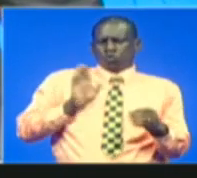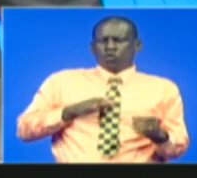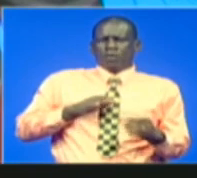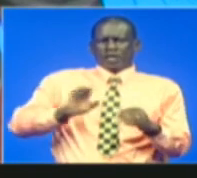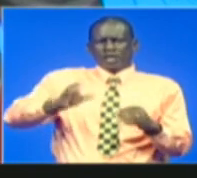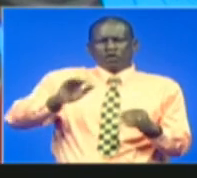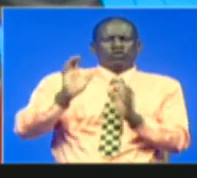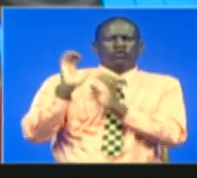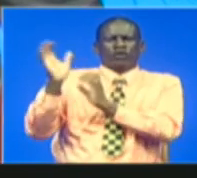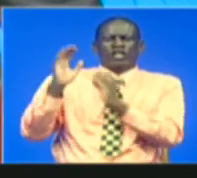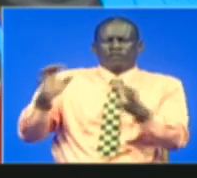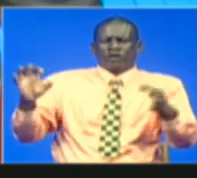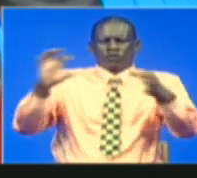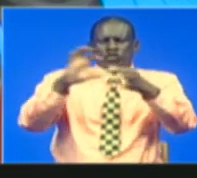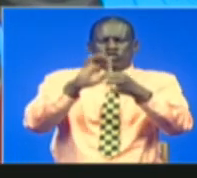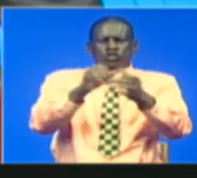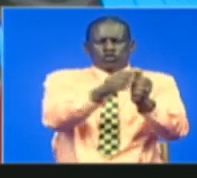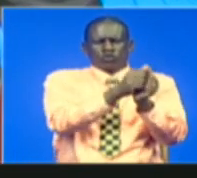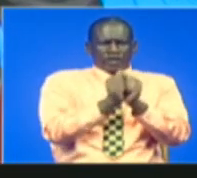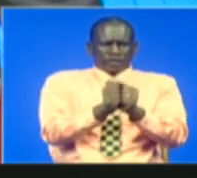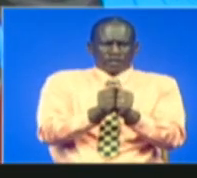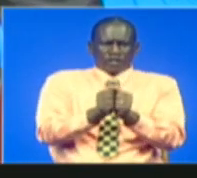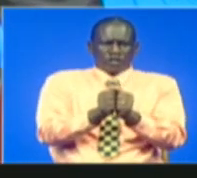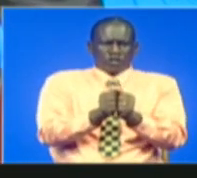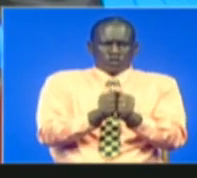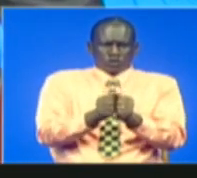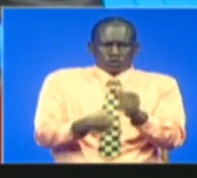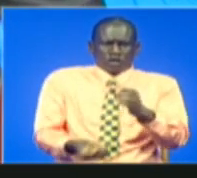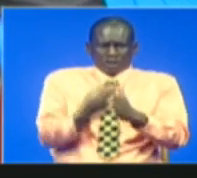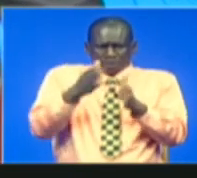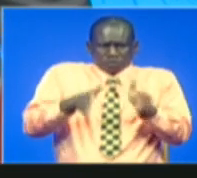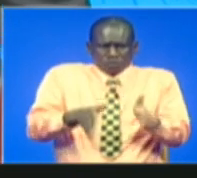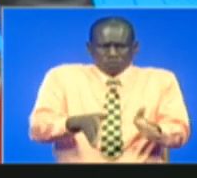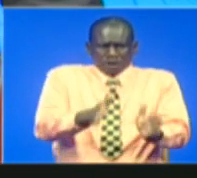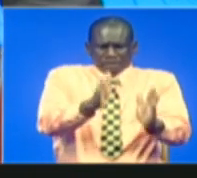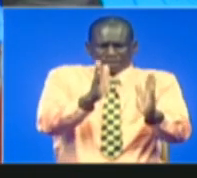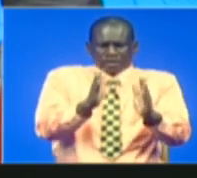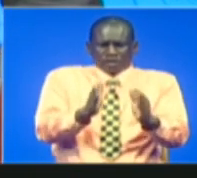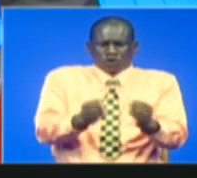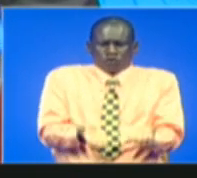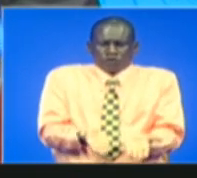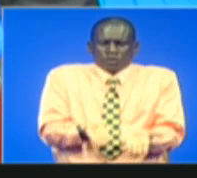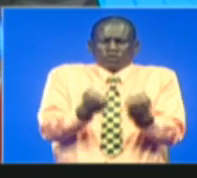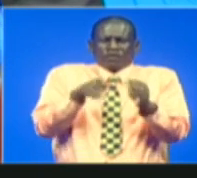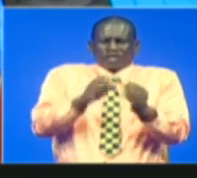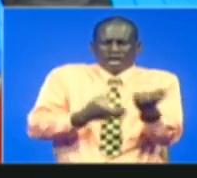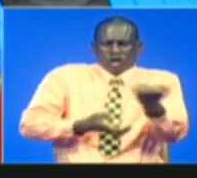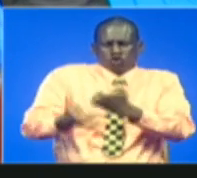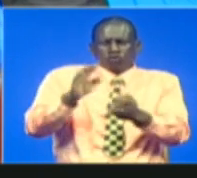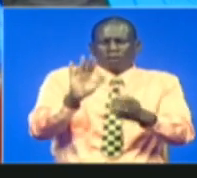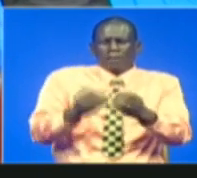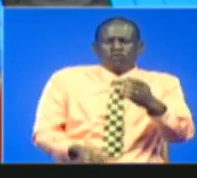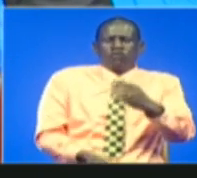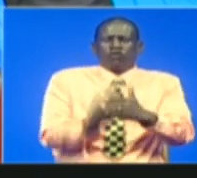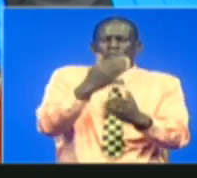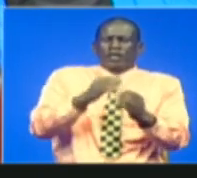kaunti ya Kilifi wameungana kutafuta njia ya kujikimu kupitia kubuni chama cha ushirika. Wanawake hao ambao sasa